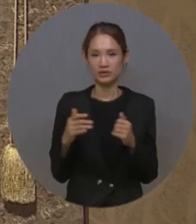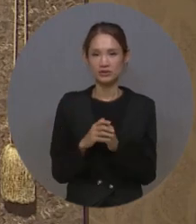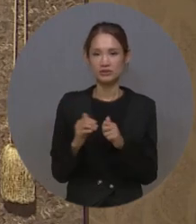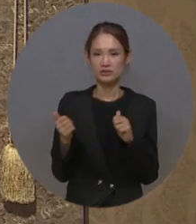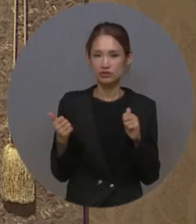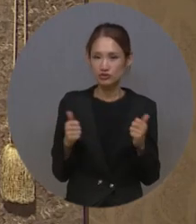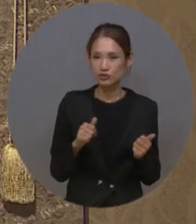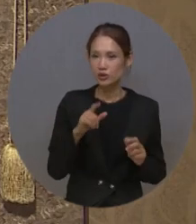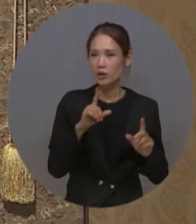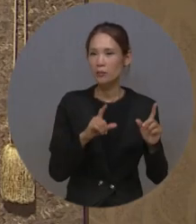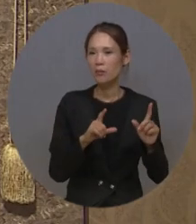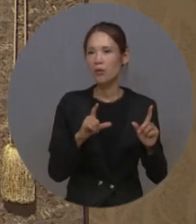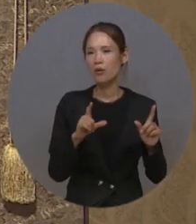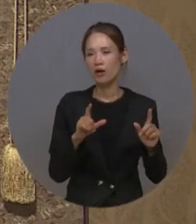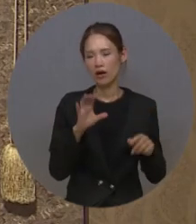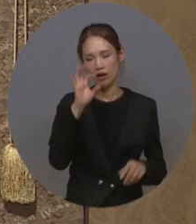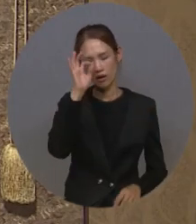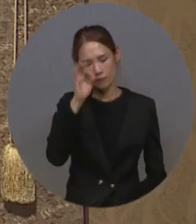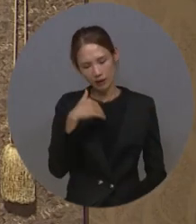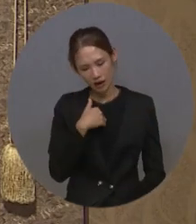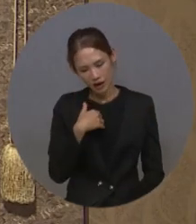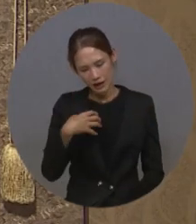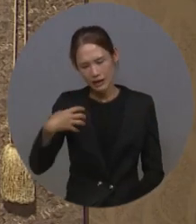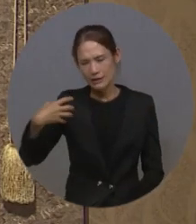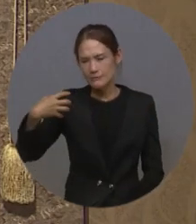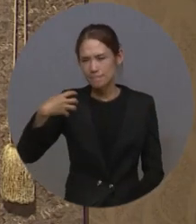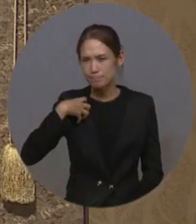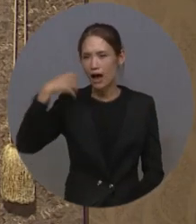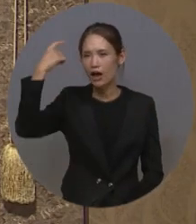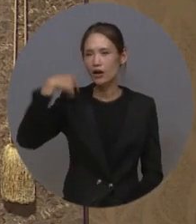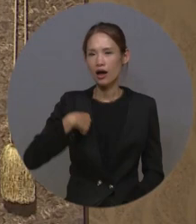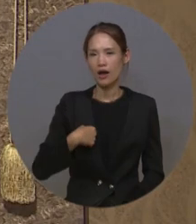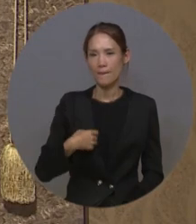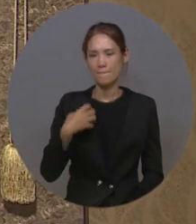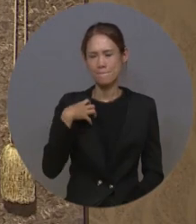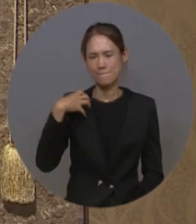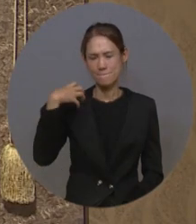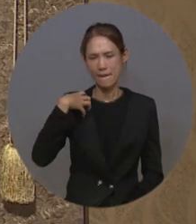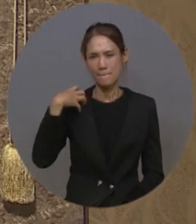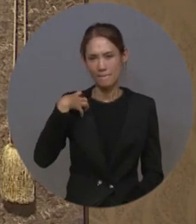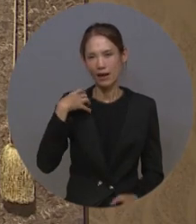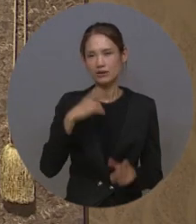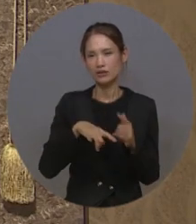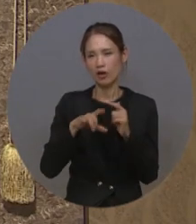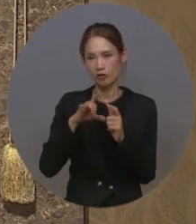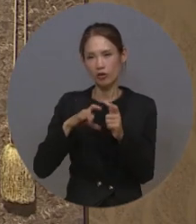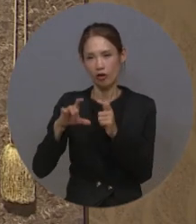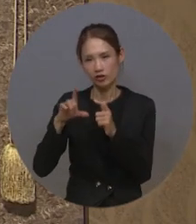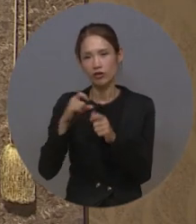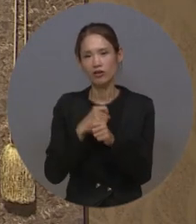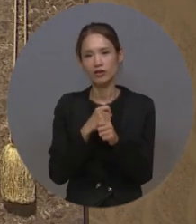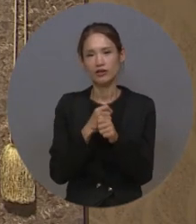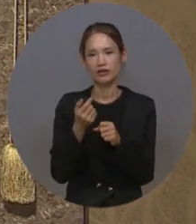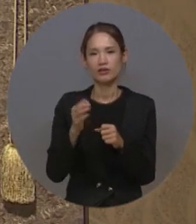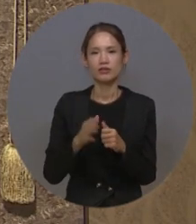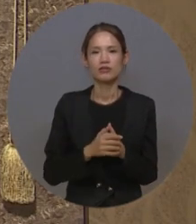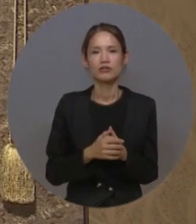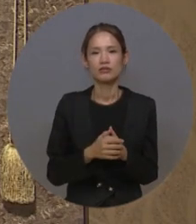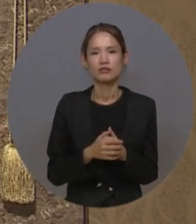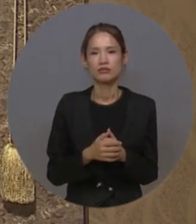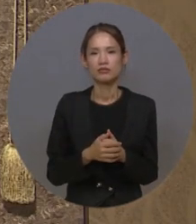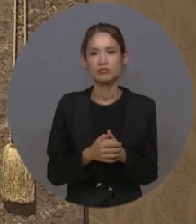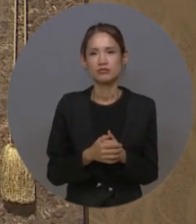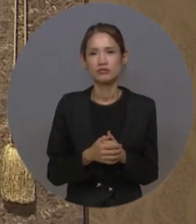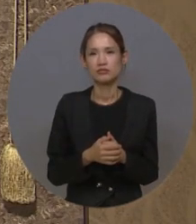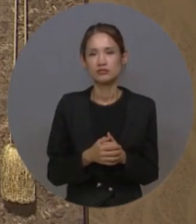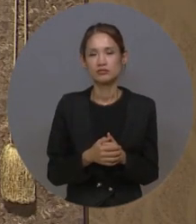죽는 것까지 봤기 때문에 이건 네. 해야 된다라고 생각해서 조금만 더 하다 보니까 왔던 건데 정말